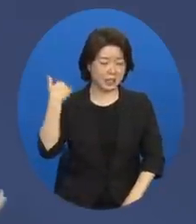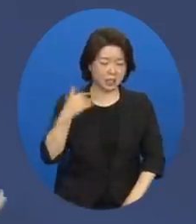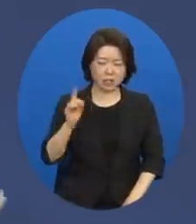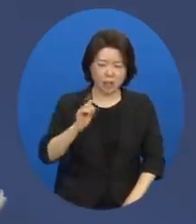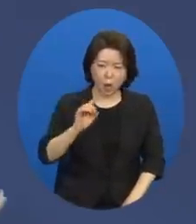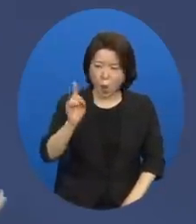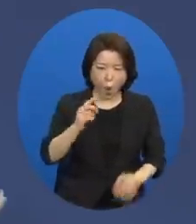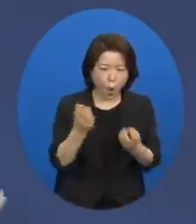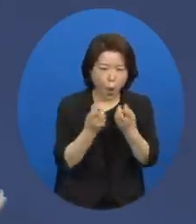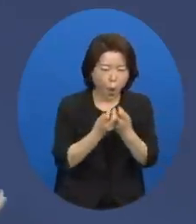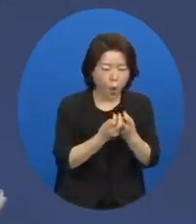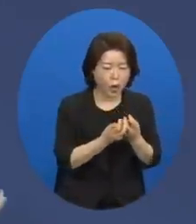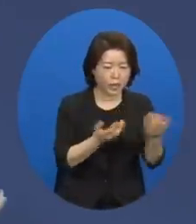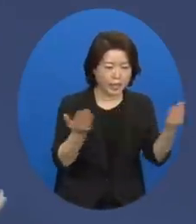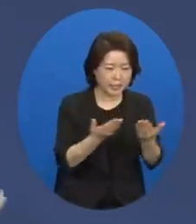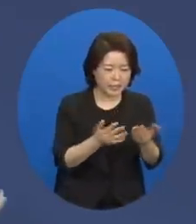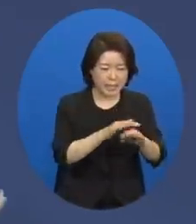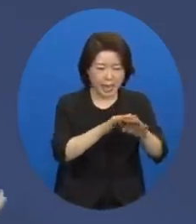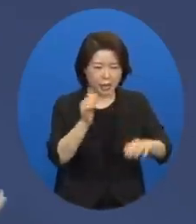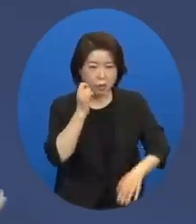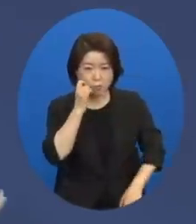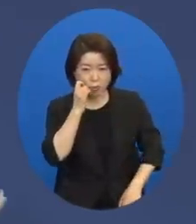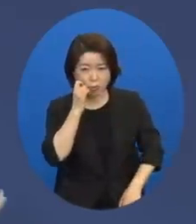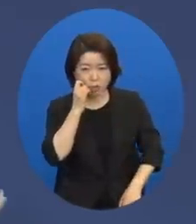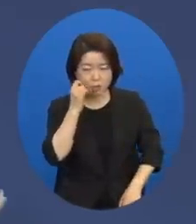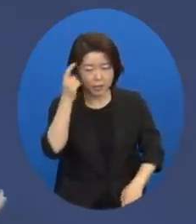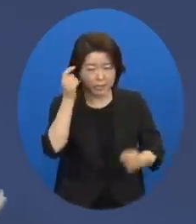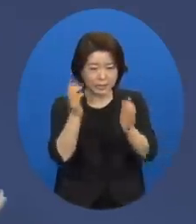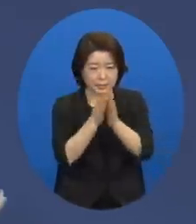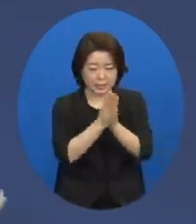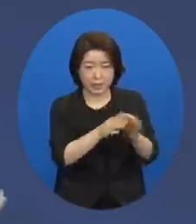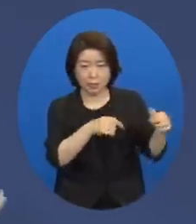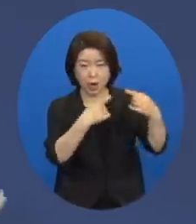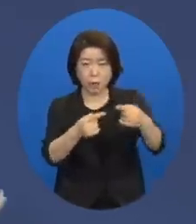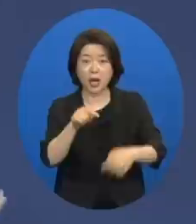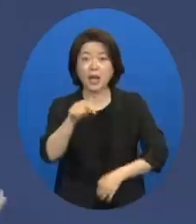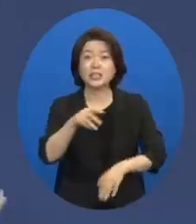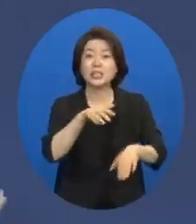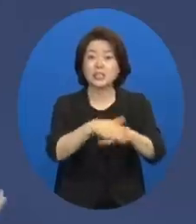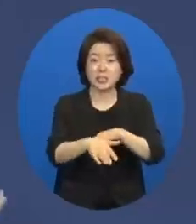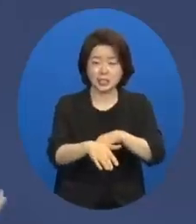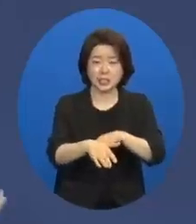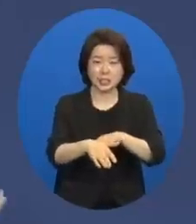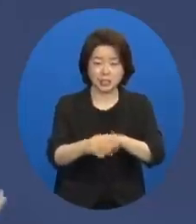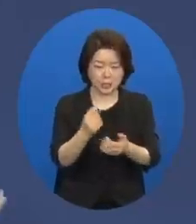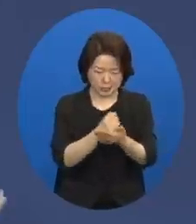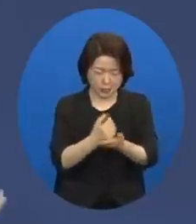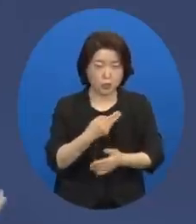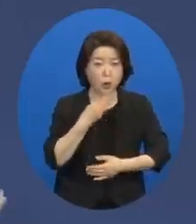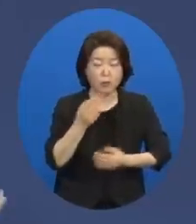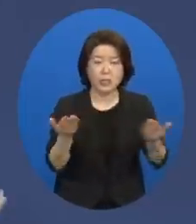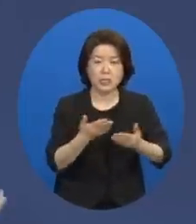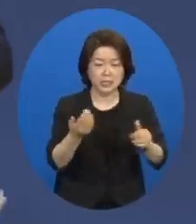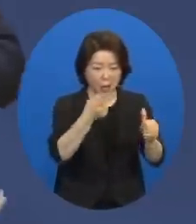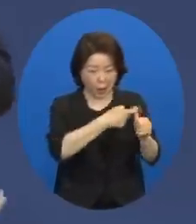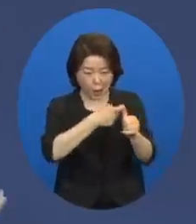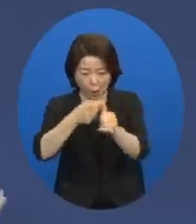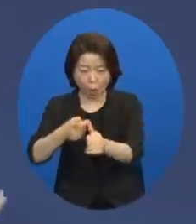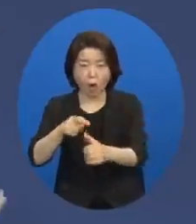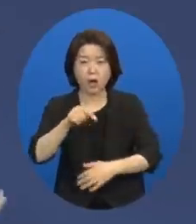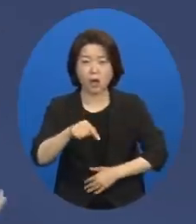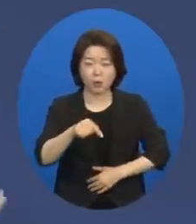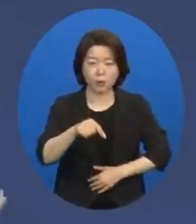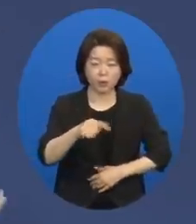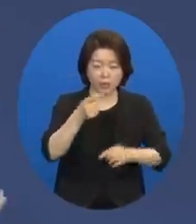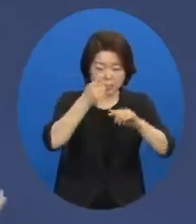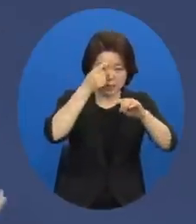초라하게 어떤 사건을 해결 못하면 자발 출석을 해라 하는 이 재수없는 일에 걸려가지고 예배당 끝자리에 와가지고